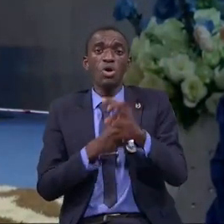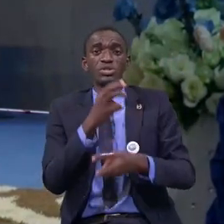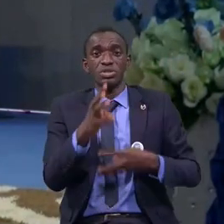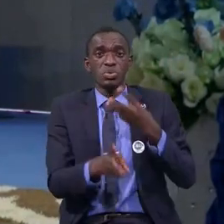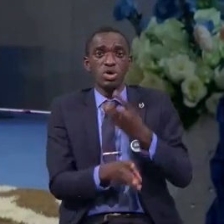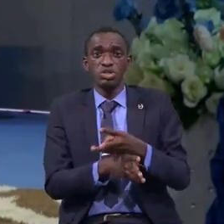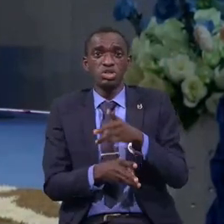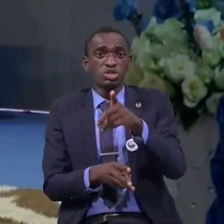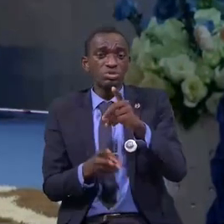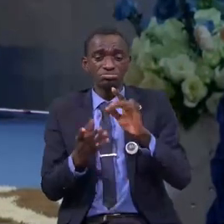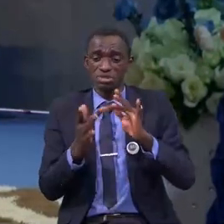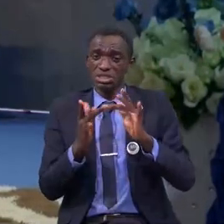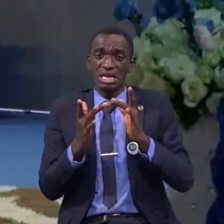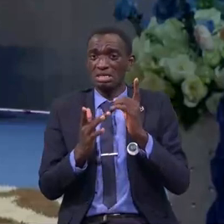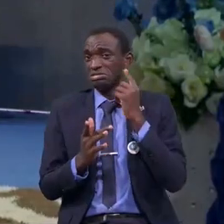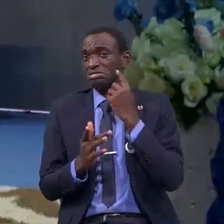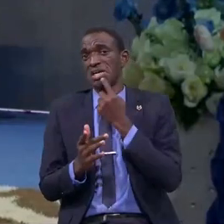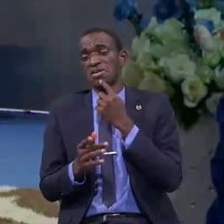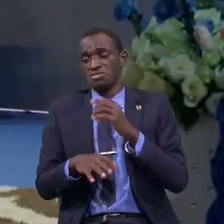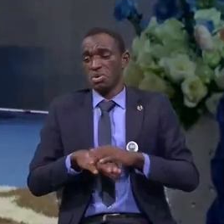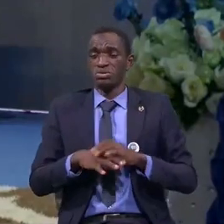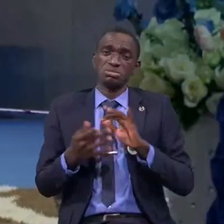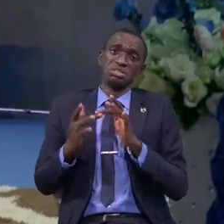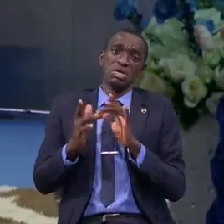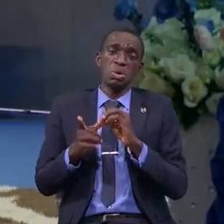Dans chaque assemblée, là où vous êtes, levez la main.